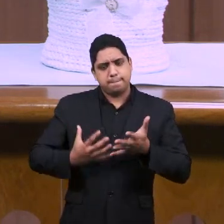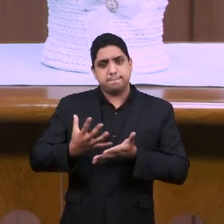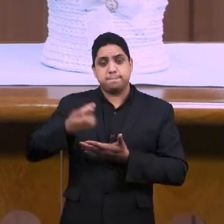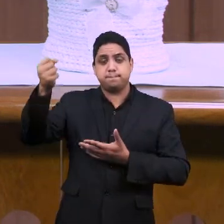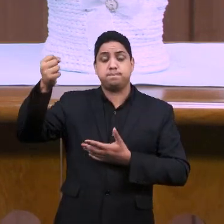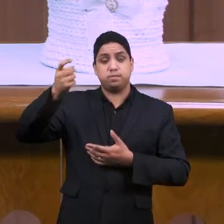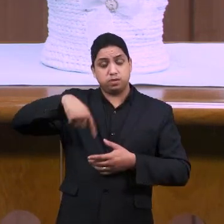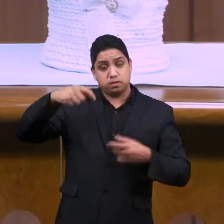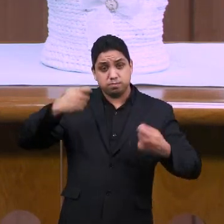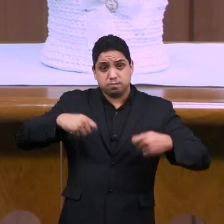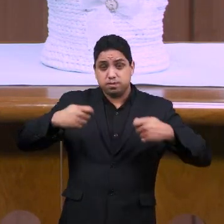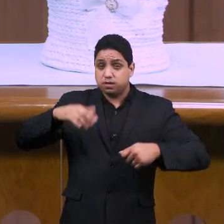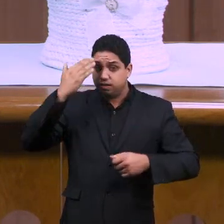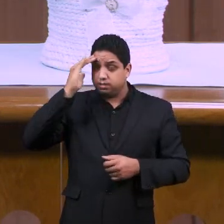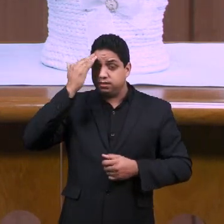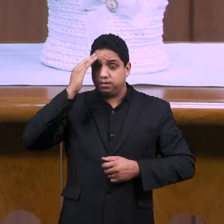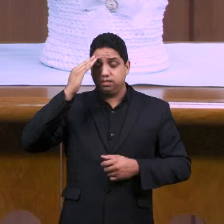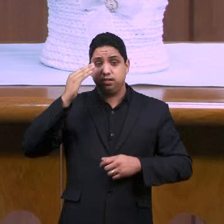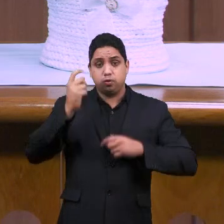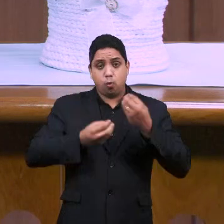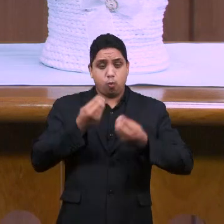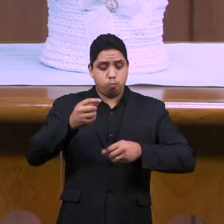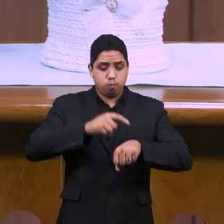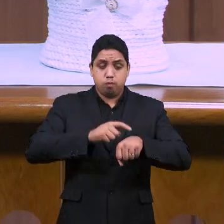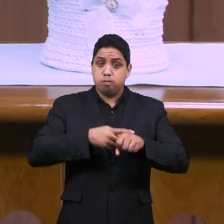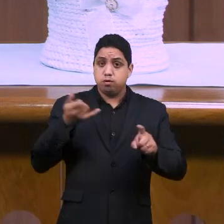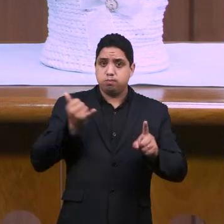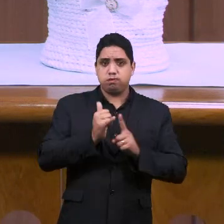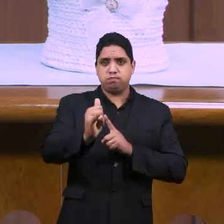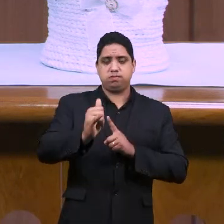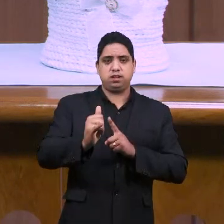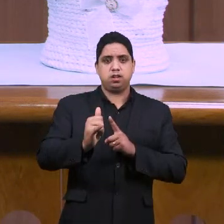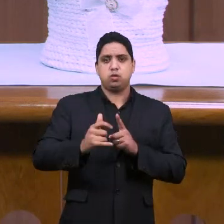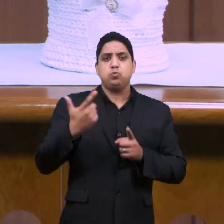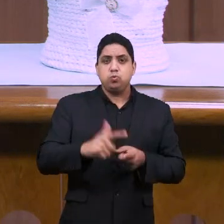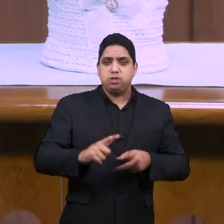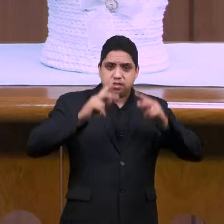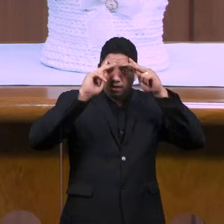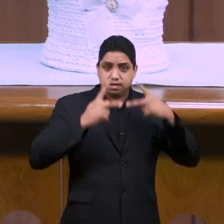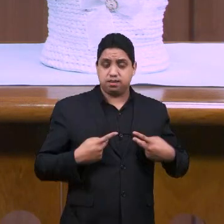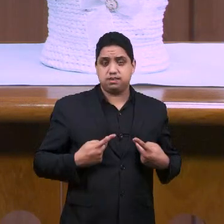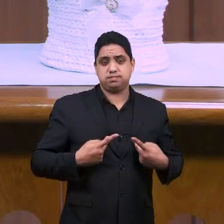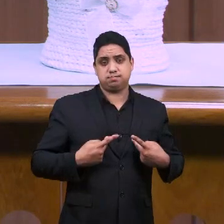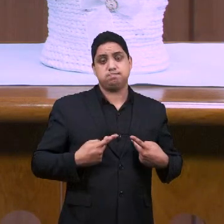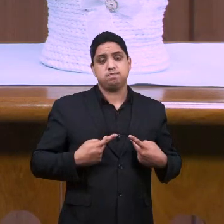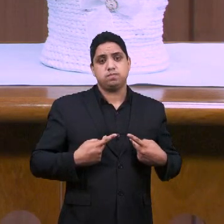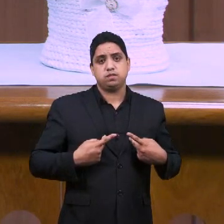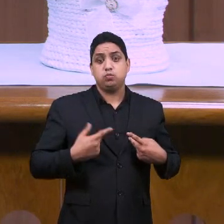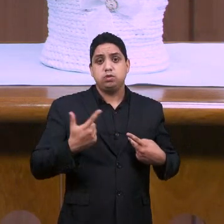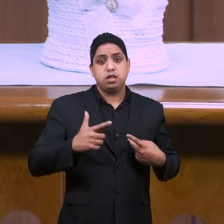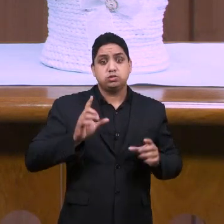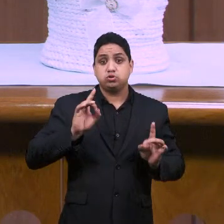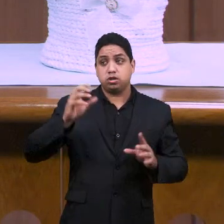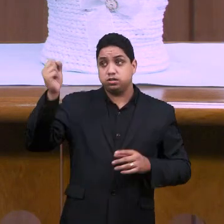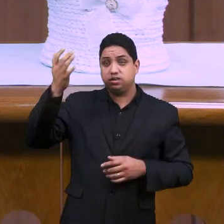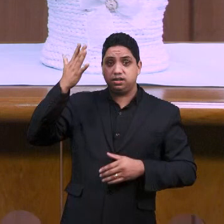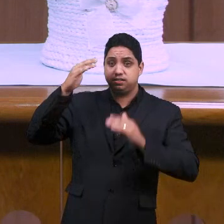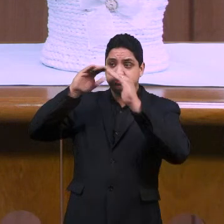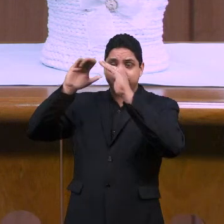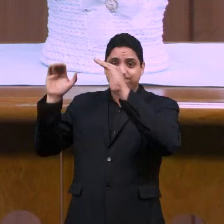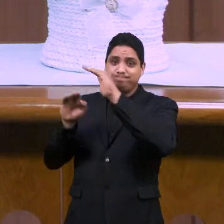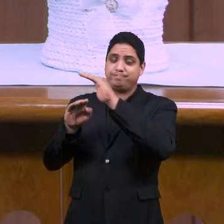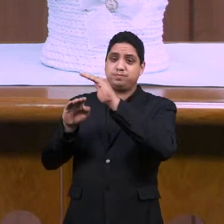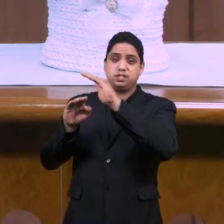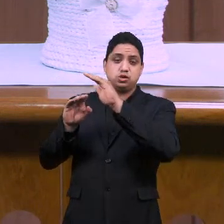partir. Chacun doit être conscient de ce moment prophétique que nous vivons. Et seulement la